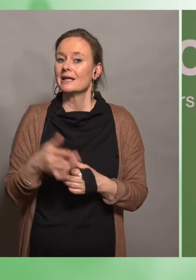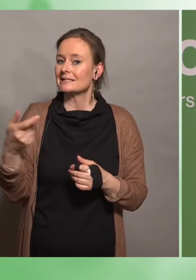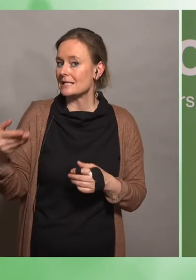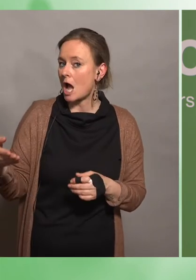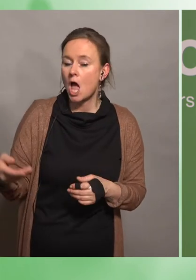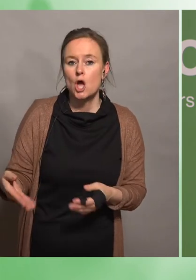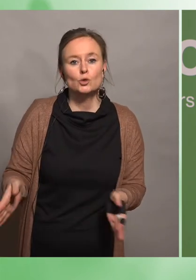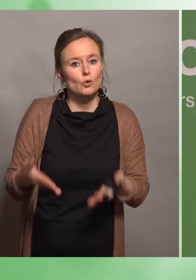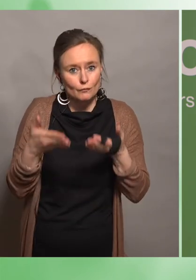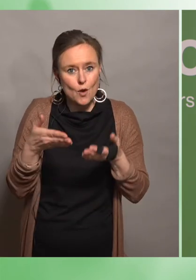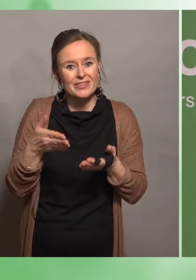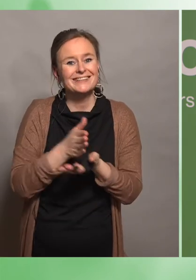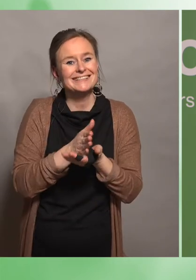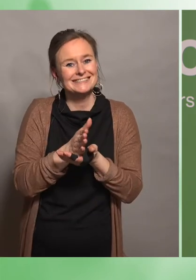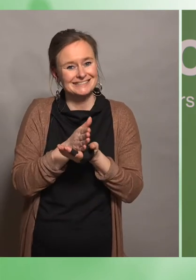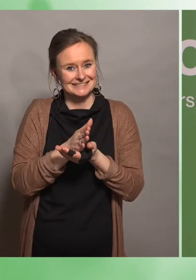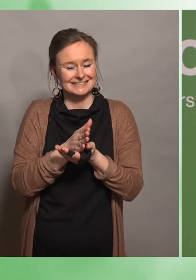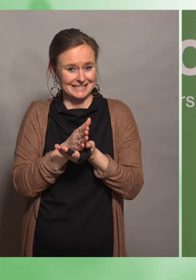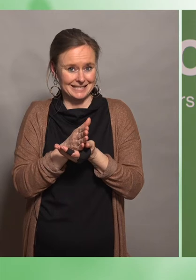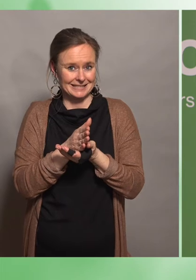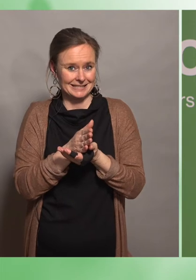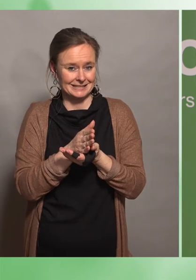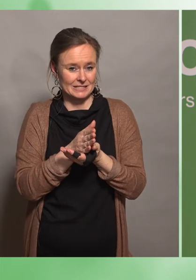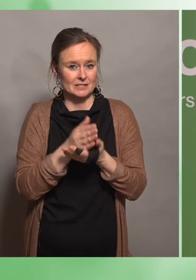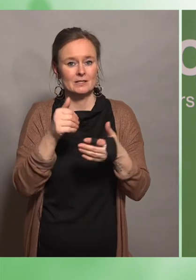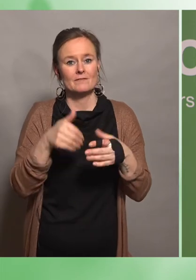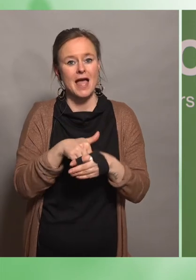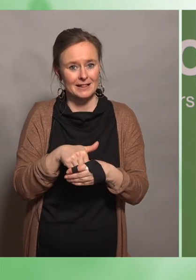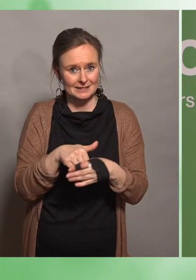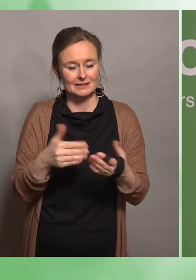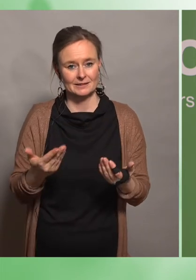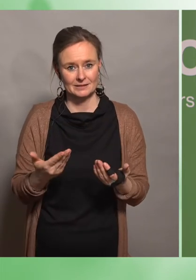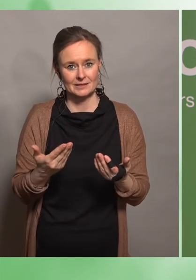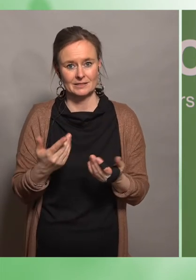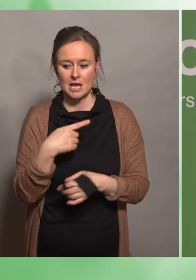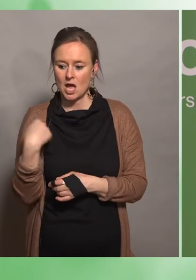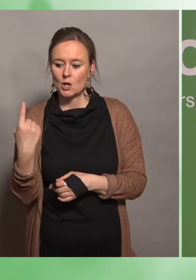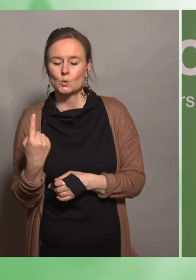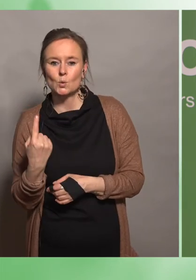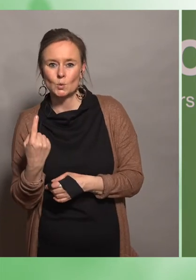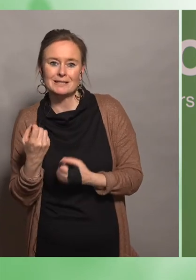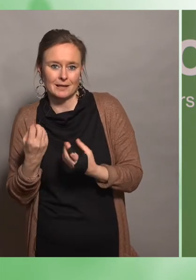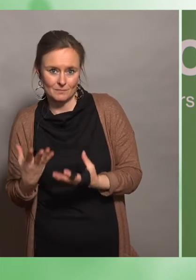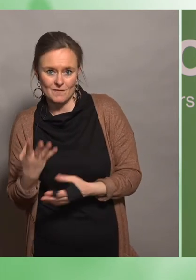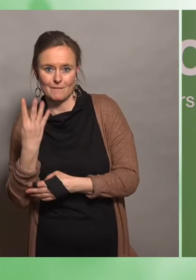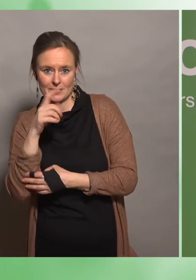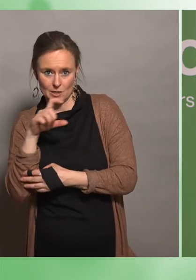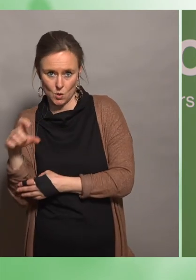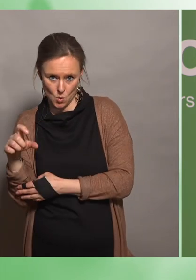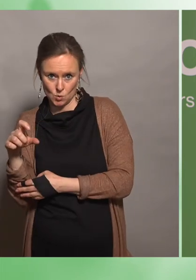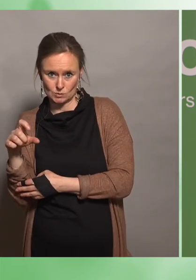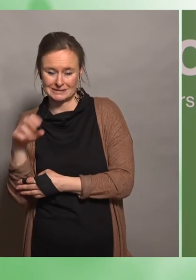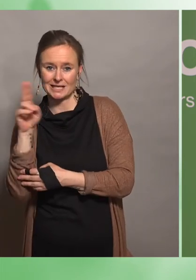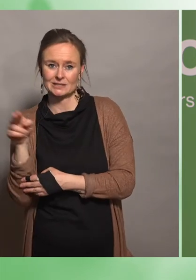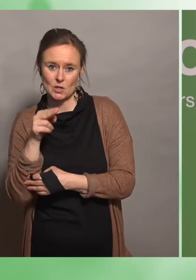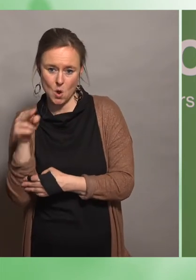gefördertes Dienstverhältnis. In unserem Fall bezahlt der Betrieb nur 400 Euro pauschal pro Monat bei Vollzeit. Das heißt,